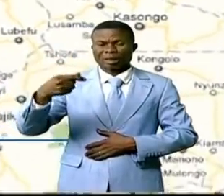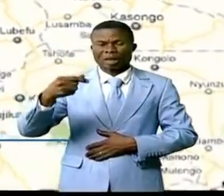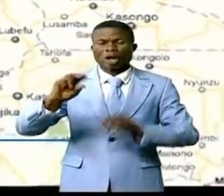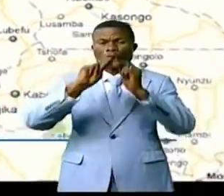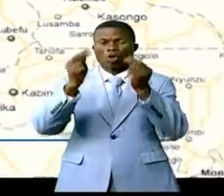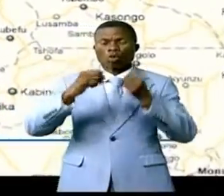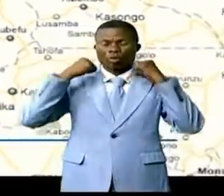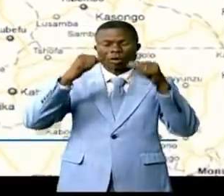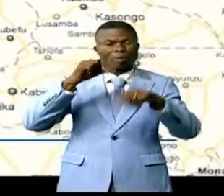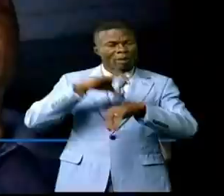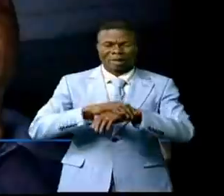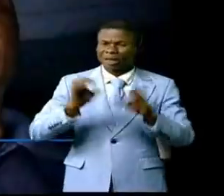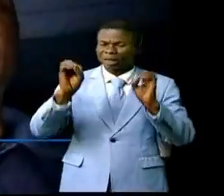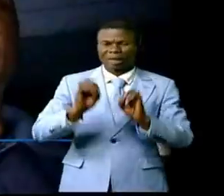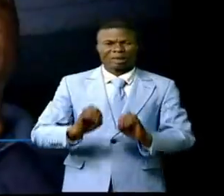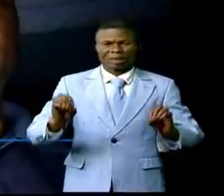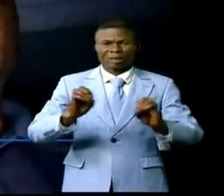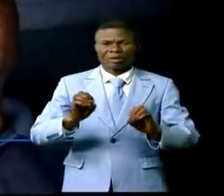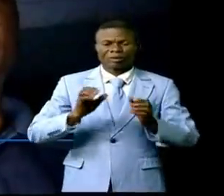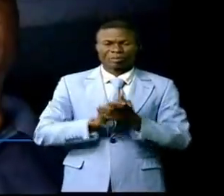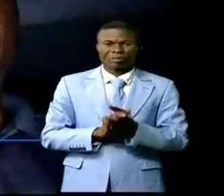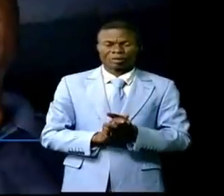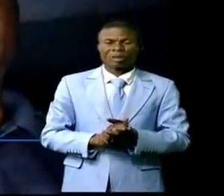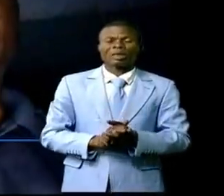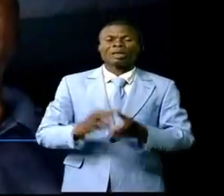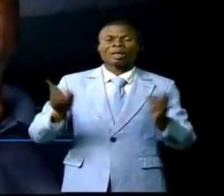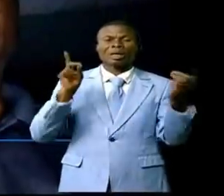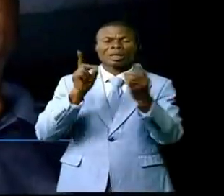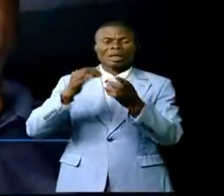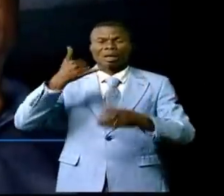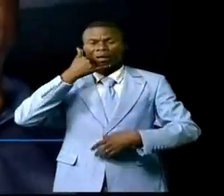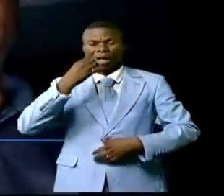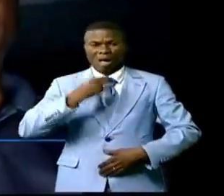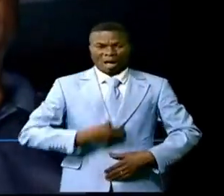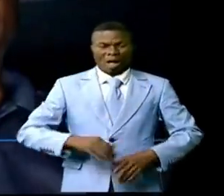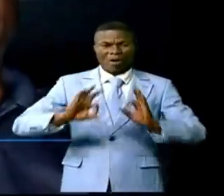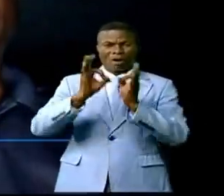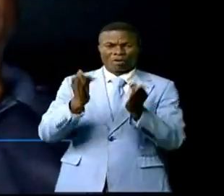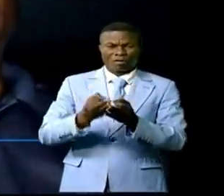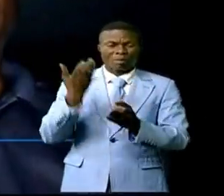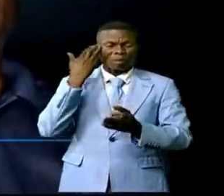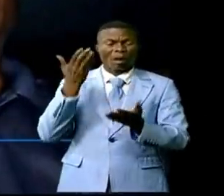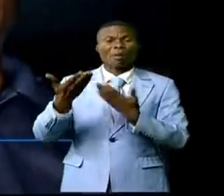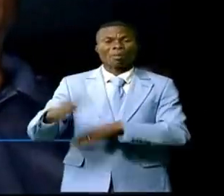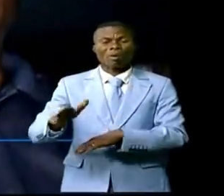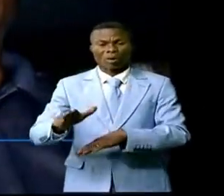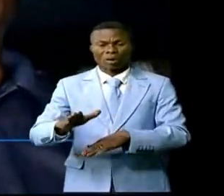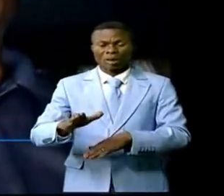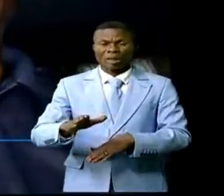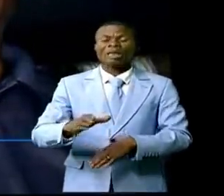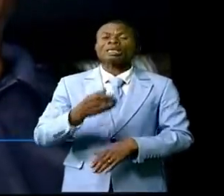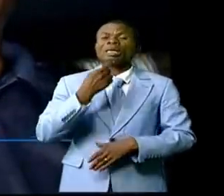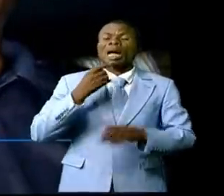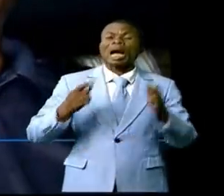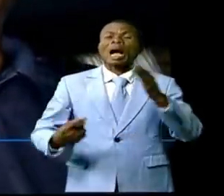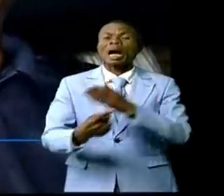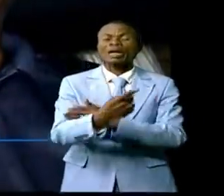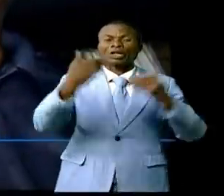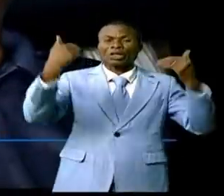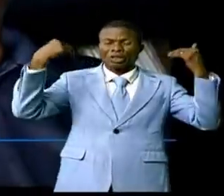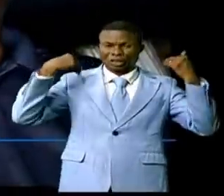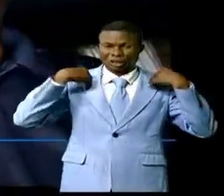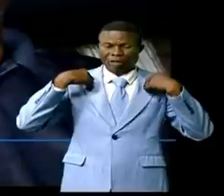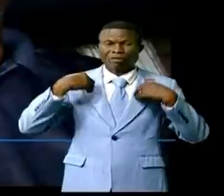non autrement identifiés. Joint au téléphone, l'avocat de la famille de la victime pointe du doigt les chefs Fumuto